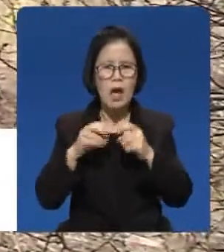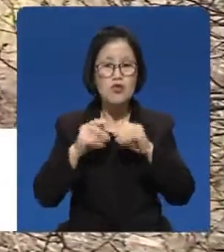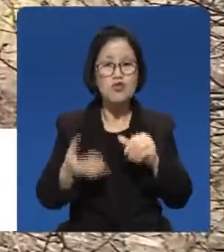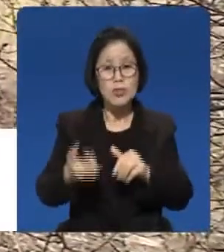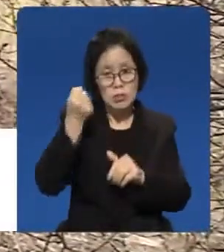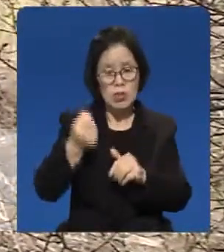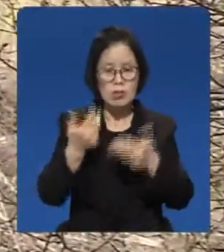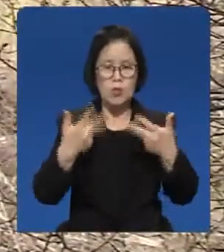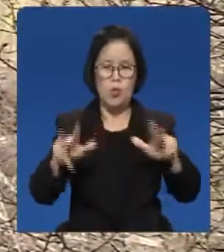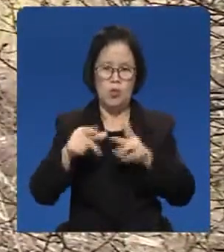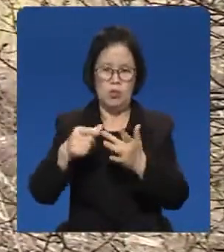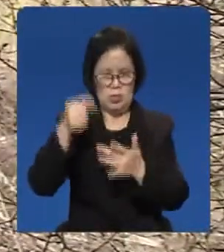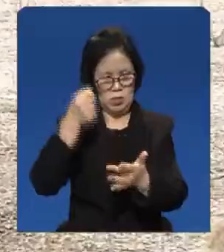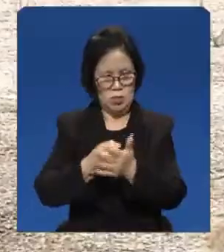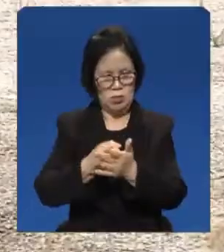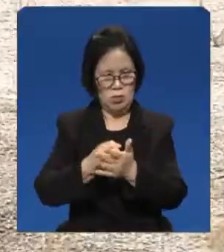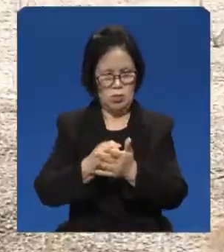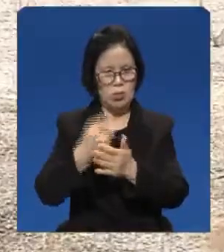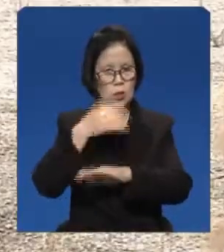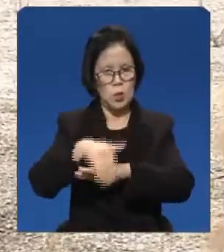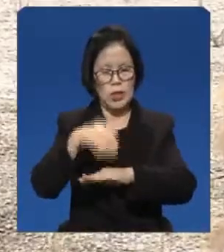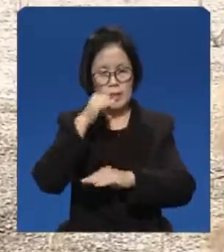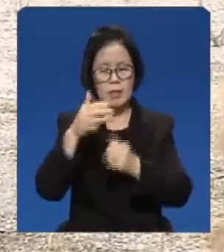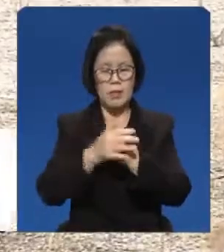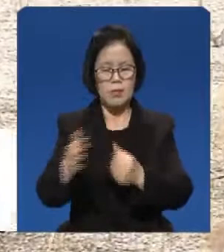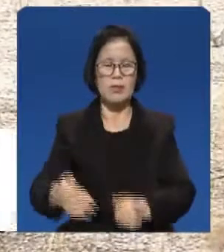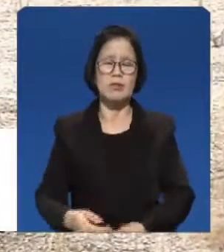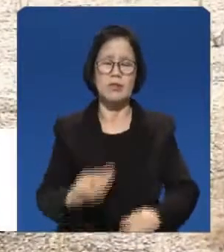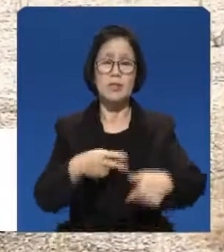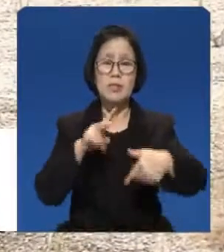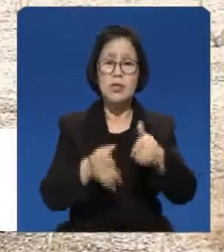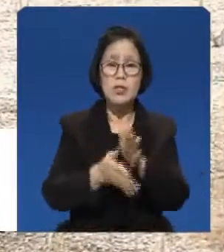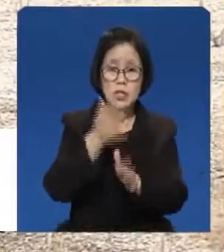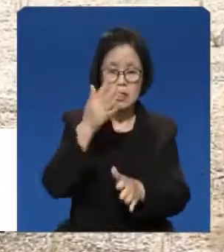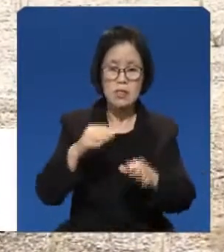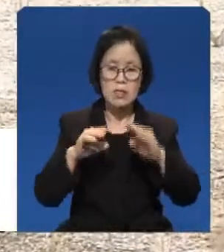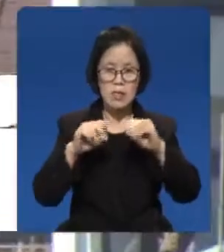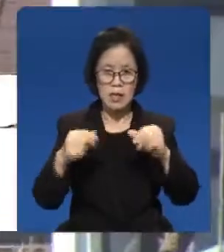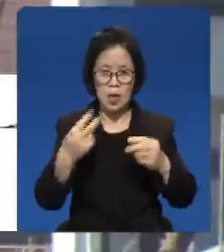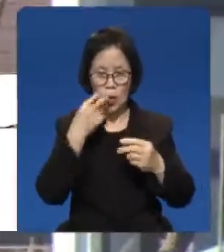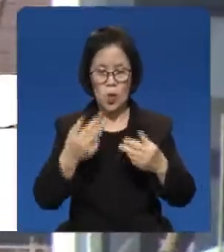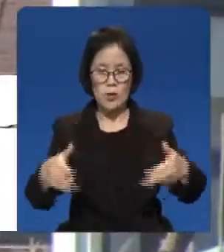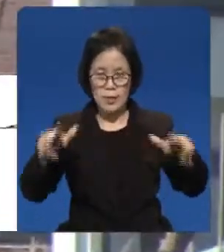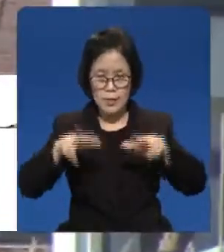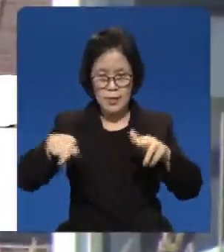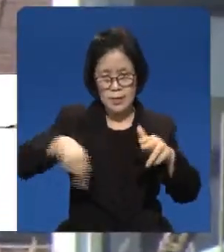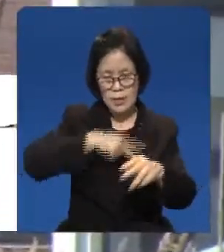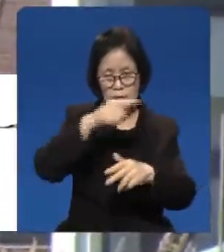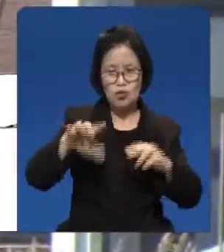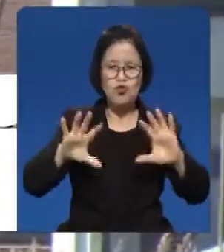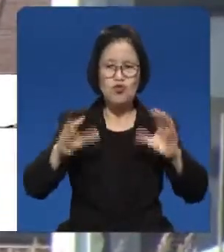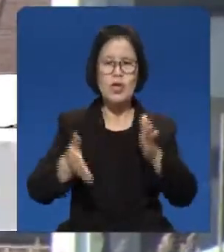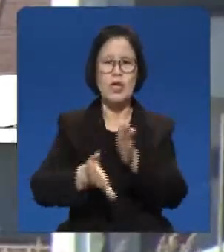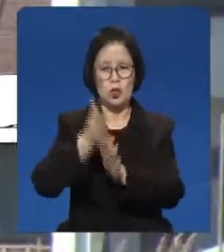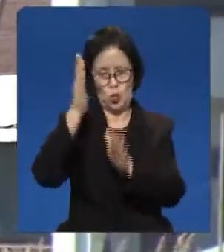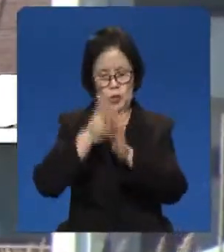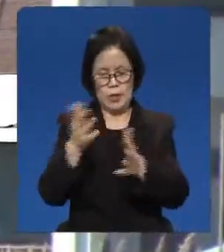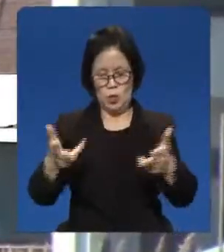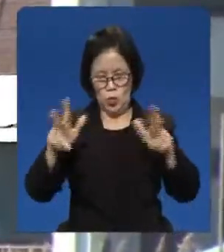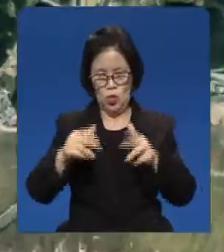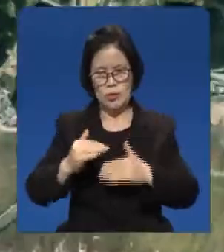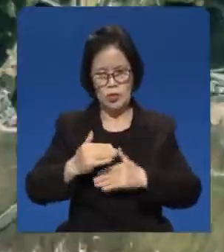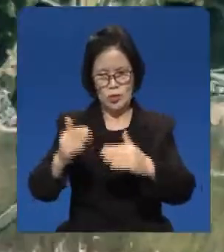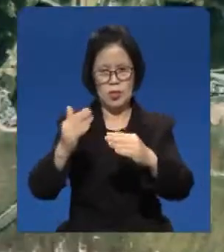공원으로 지정하려 했기 때문입니다. 인천시는 현재 소래습지 생태공원 일대를 국가도시공원으로 지정하기 위한 절차를 진행